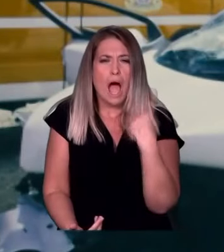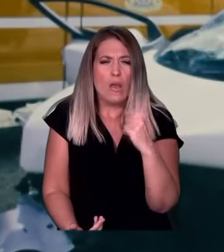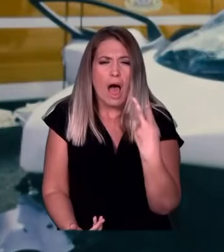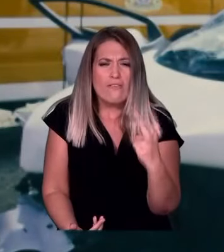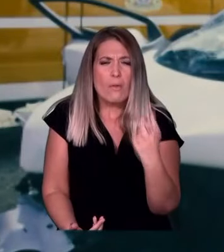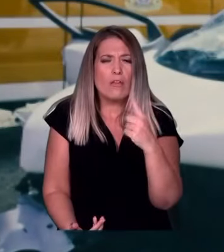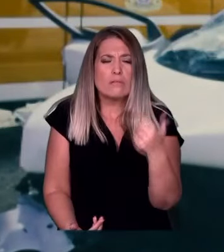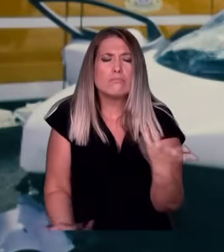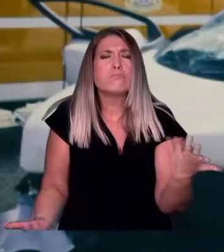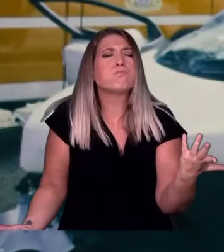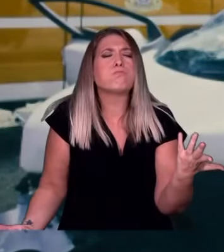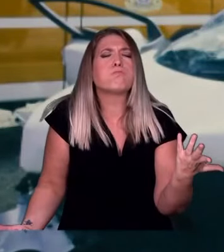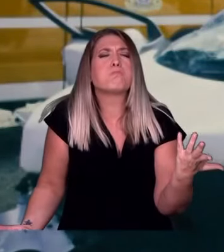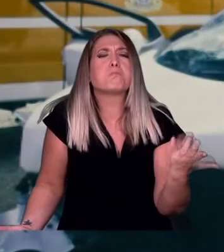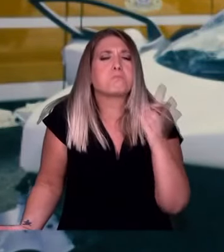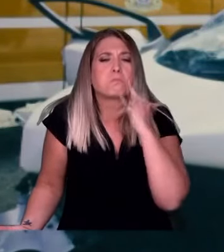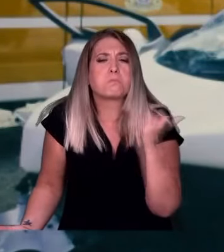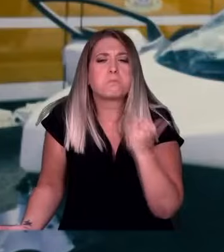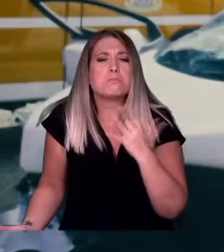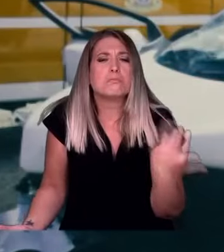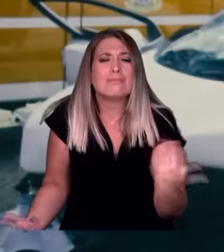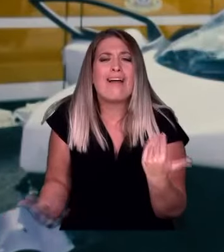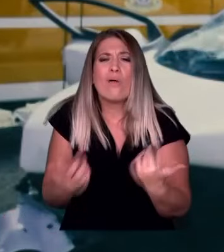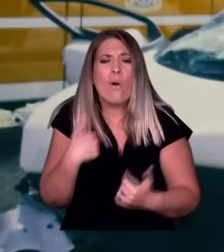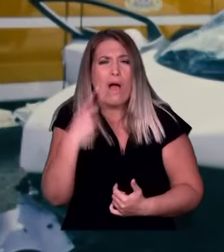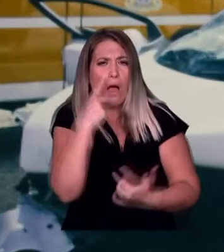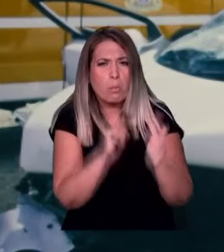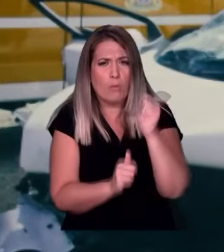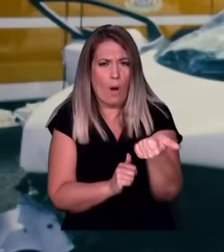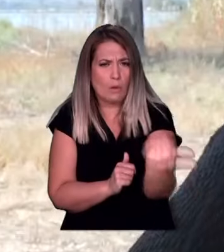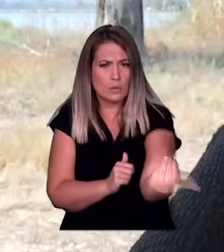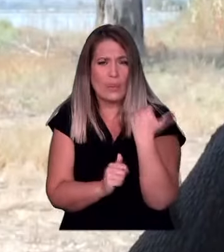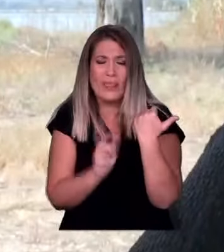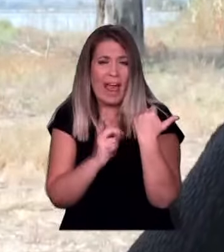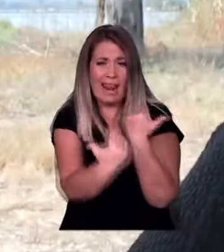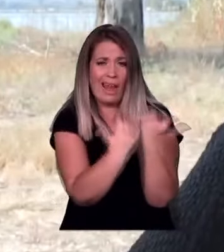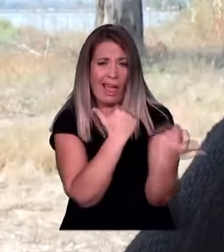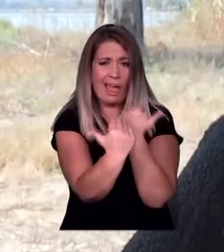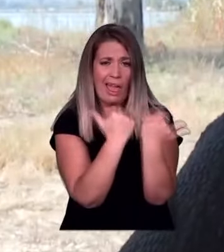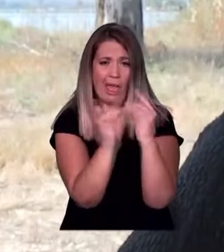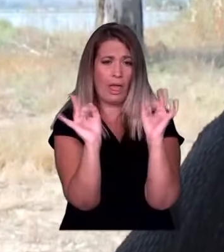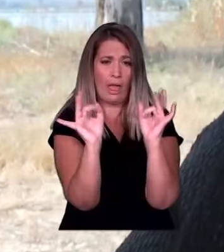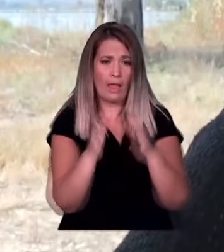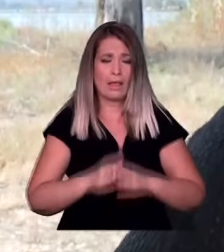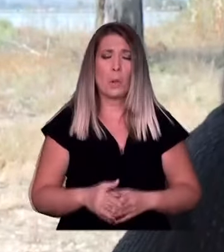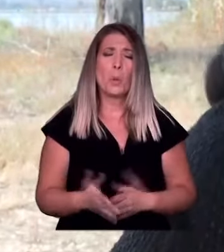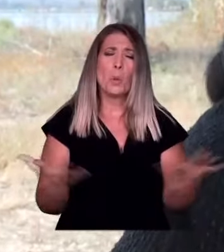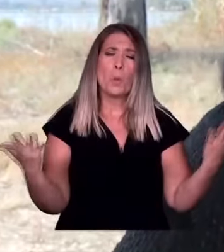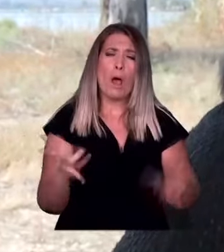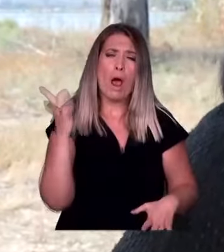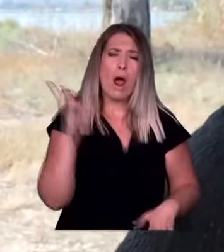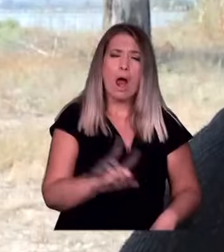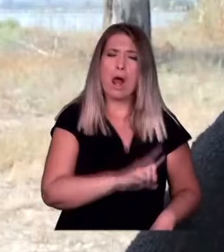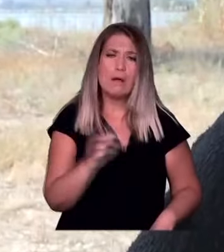τον έλεγχο, που πήγε το αυτοκίνητο. Δεν έβαζε κόντρε, εγώ δεν είδα να βάζει κόντρε. Μόνο που ήταν. Ένα αυτοκίνητο με ηλικιώδη ταχύτητα, δηλαδή ούτε